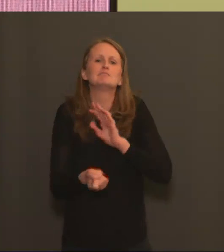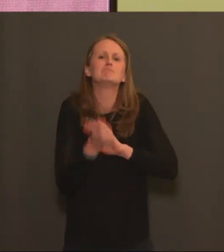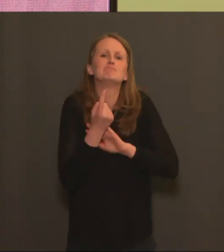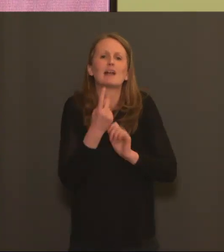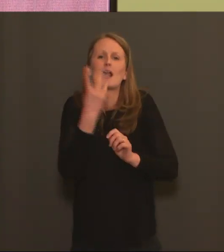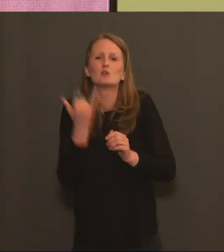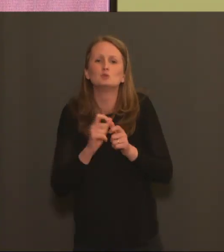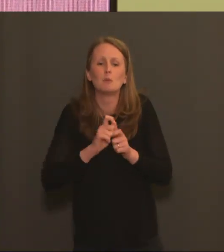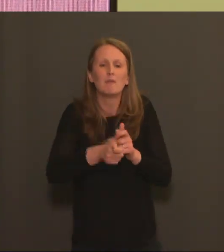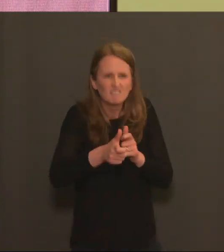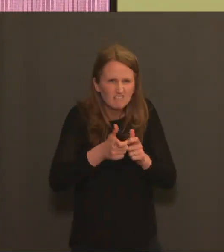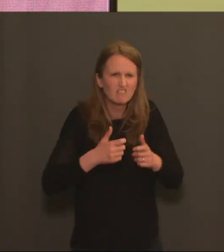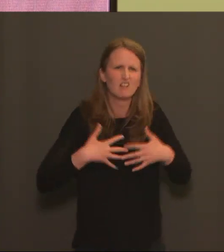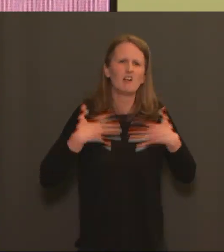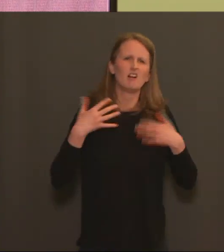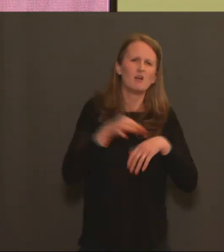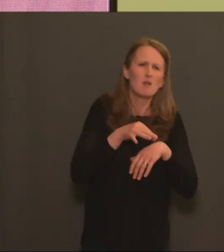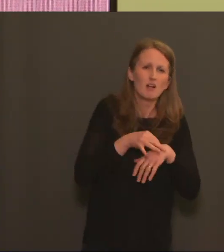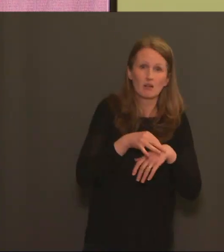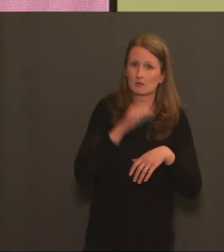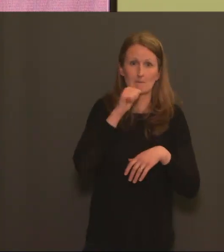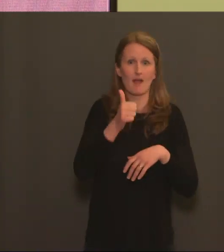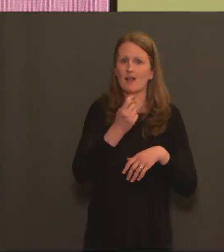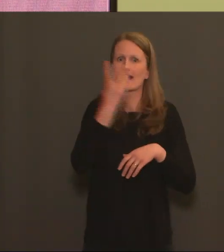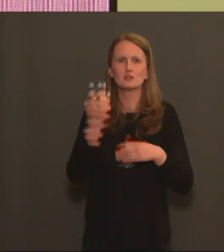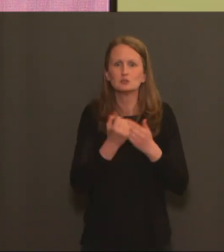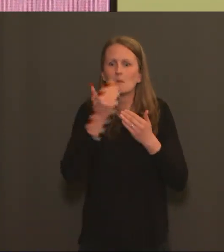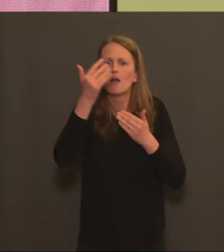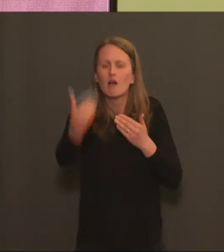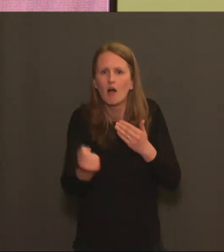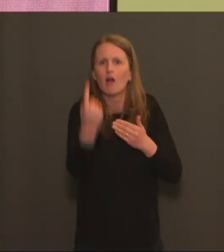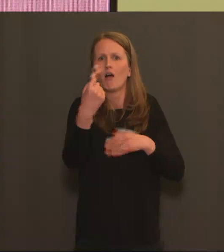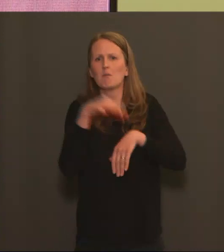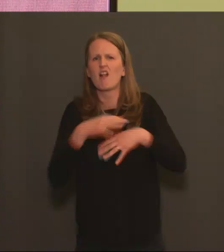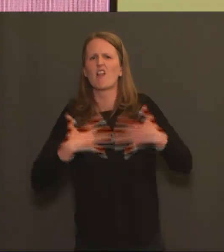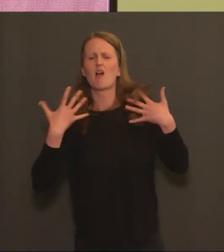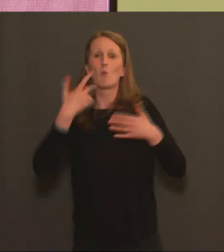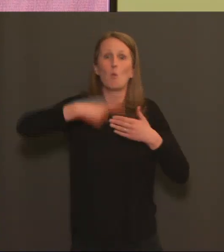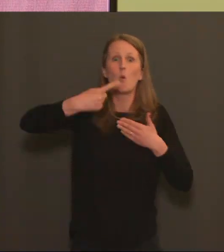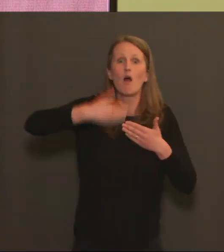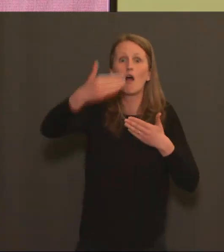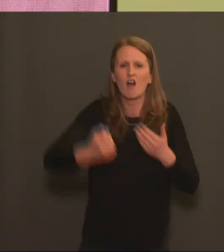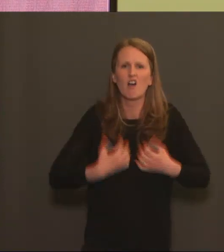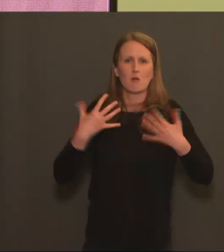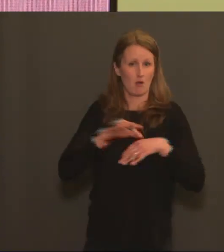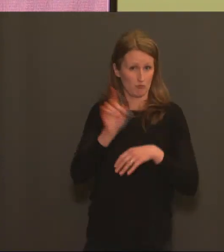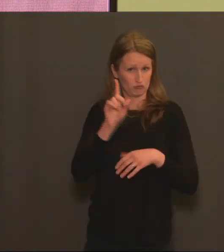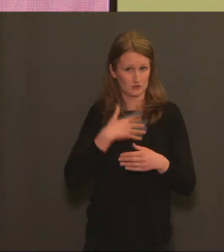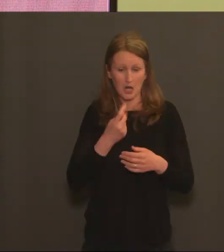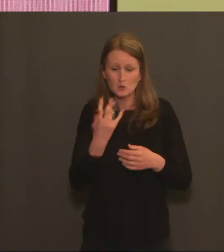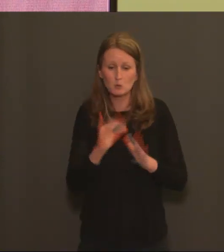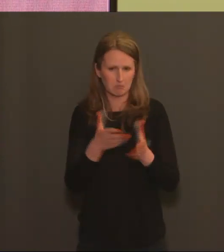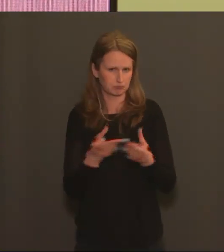une période prolongée, pratiquement jamais après 6 semaines. Et nous avons maintenant un vaste recul dans ce domaine,